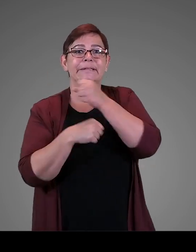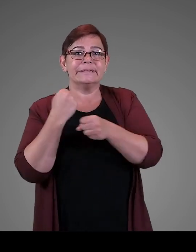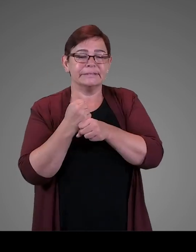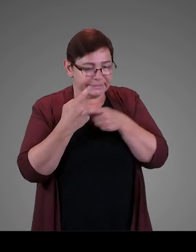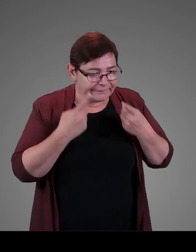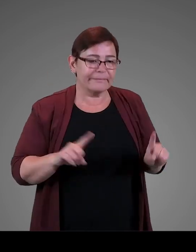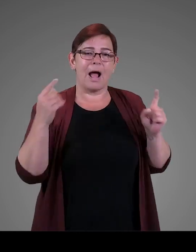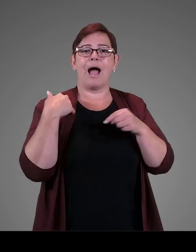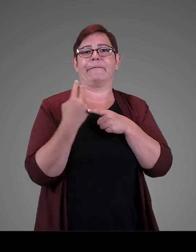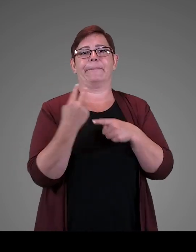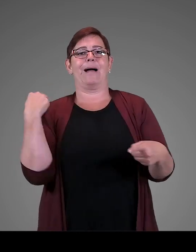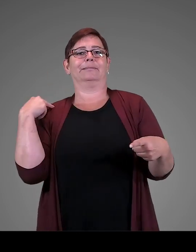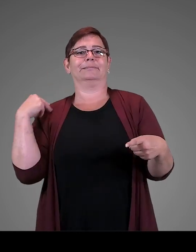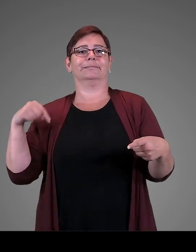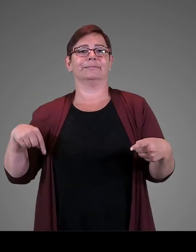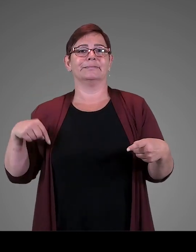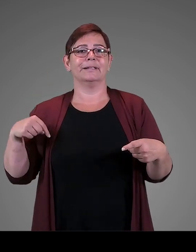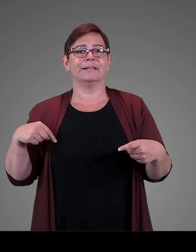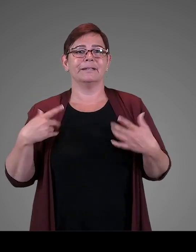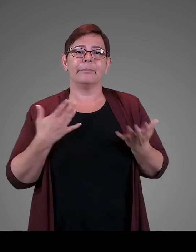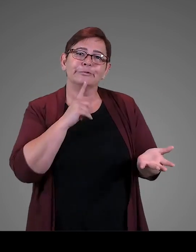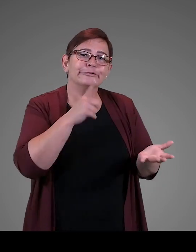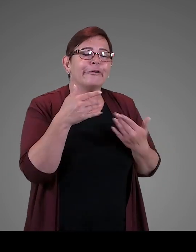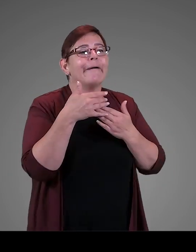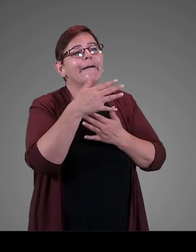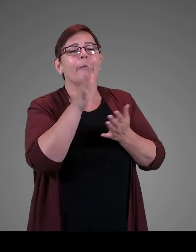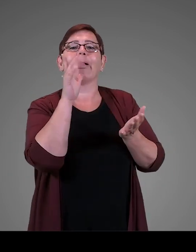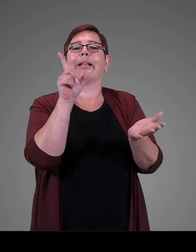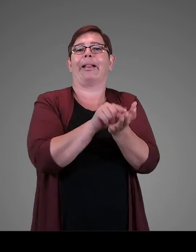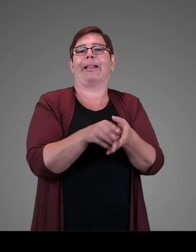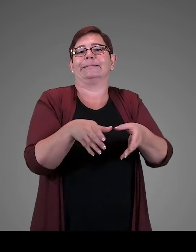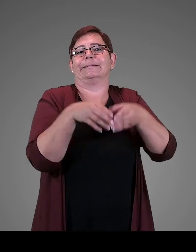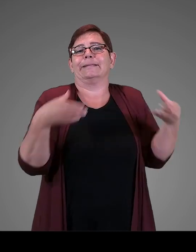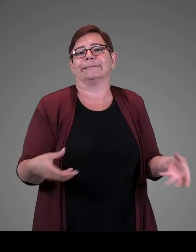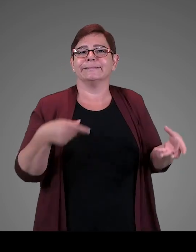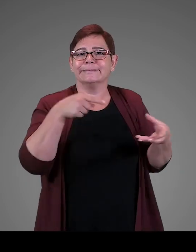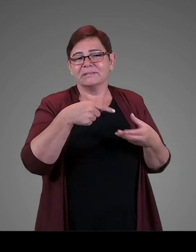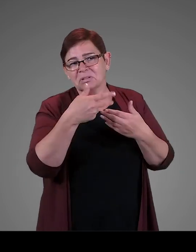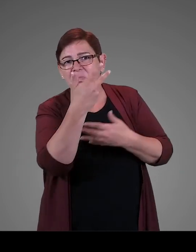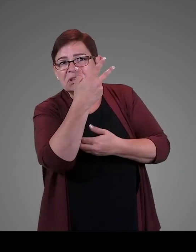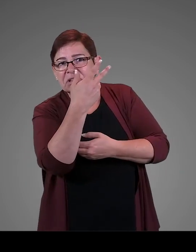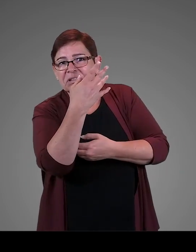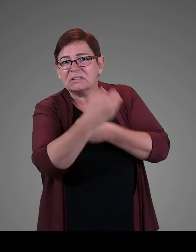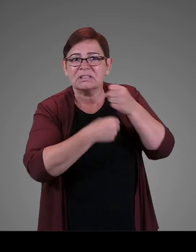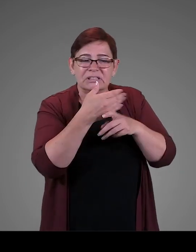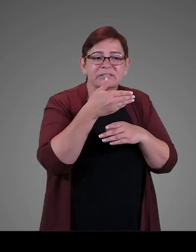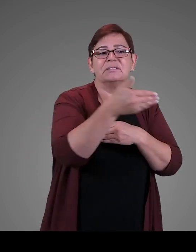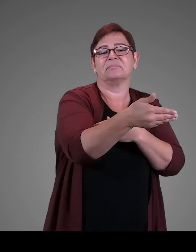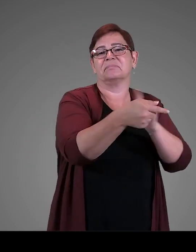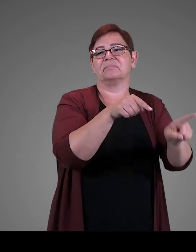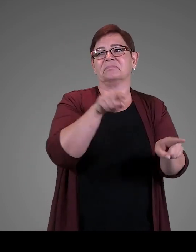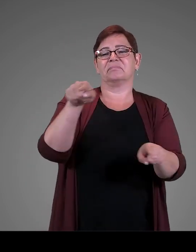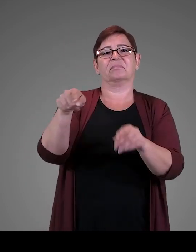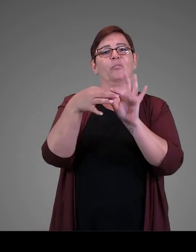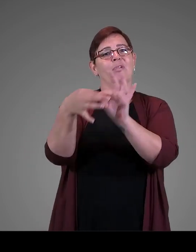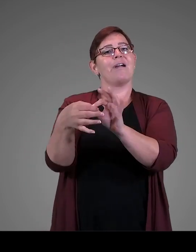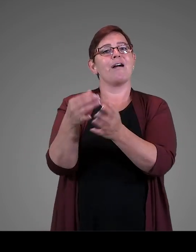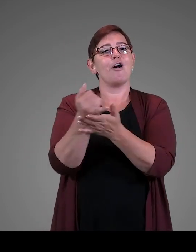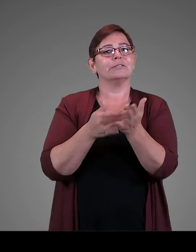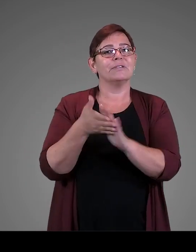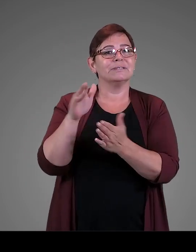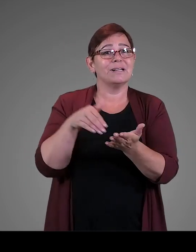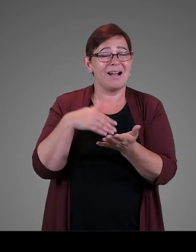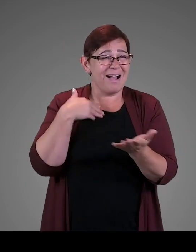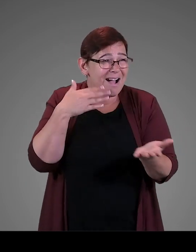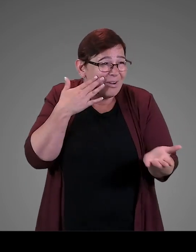un passé. Mais ça commence, puis je suis certaine qu'on va avoir un textbook dans les prochaines 3 ans sur les centres d'artistes.